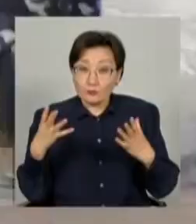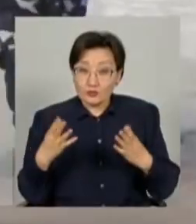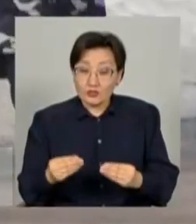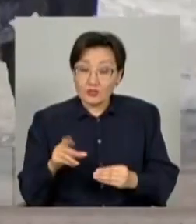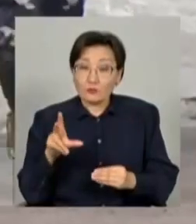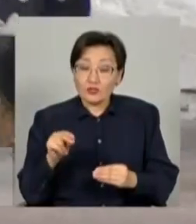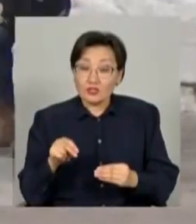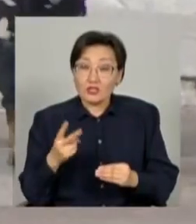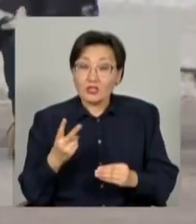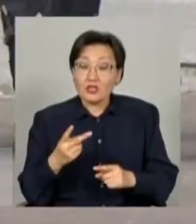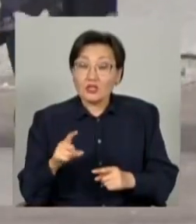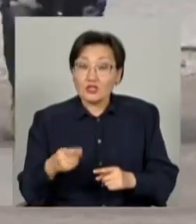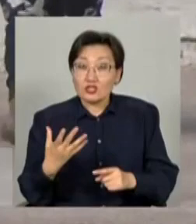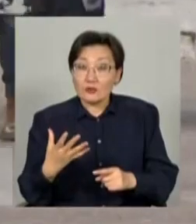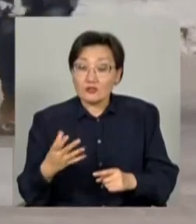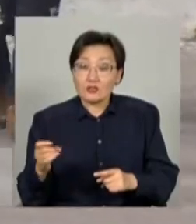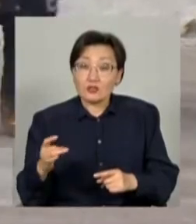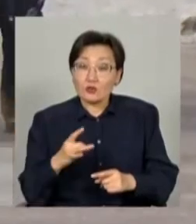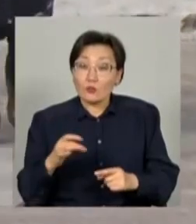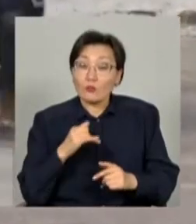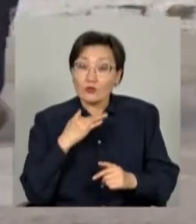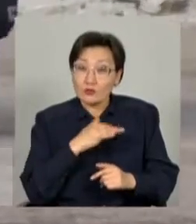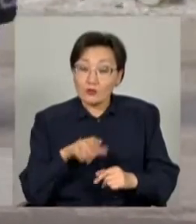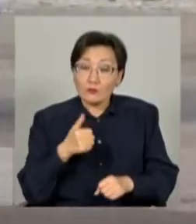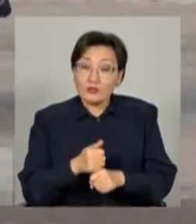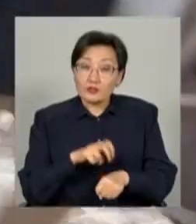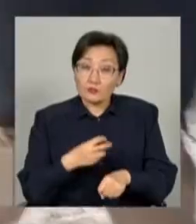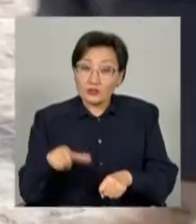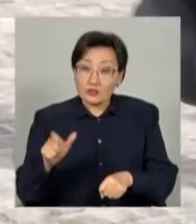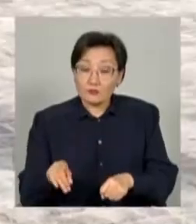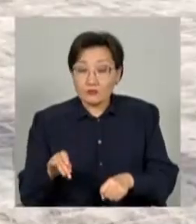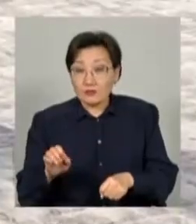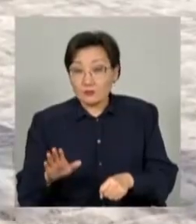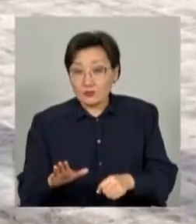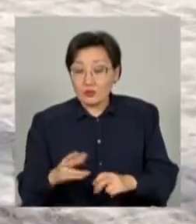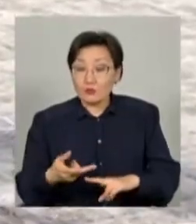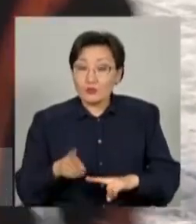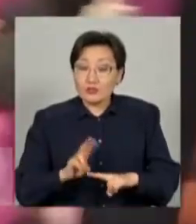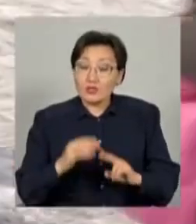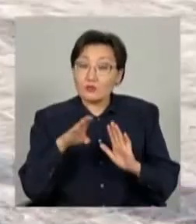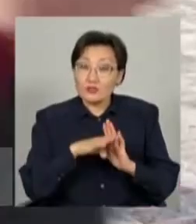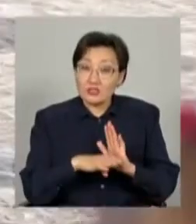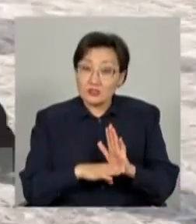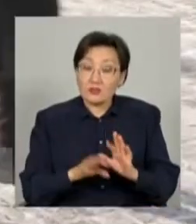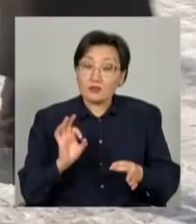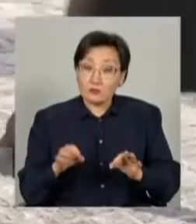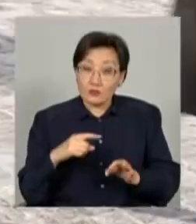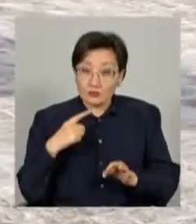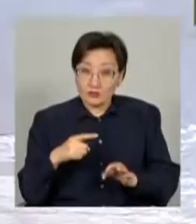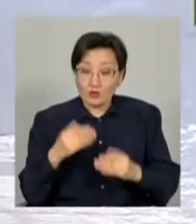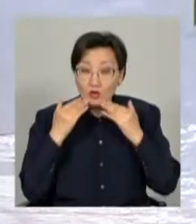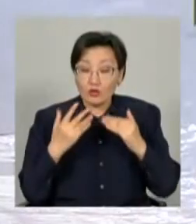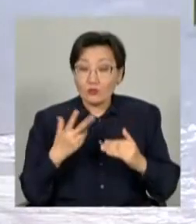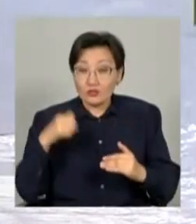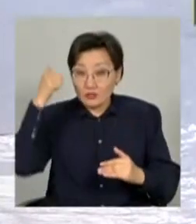күнгі көрсеткіштен 2,5 есе көп. Алайда еліміздің бас санитар дәрігері Айжан Есмағамбетова бұндай статистика қалыпты деп отыр.